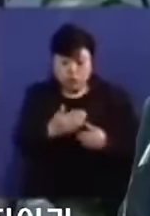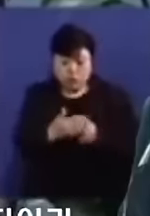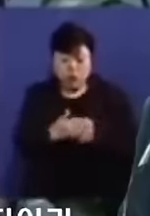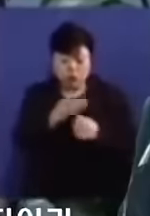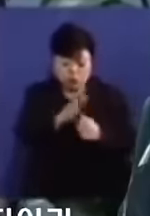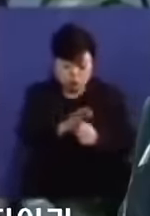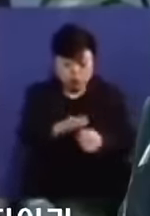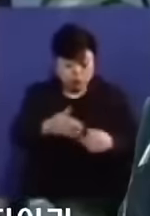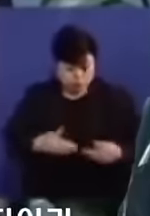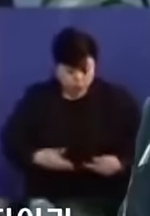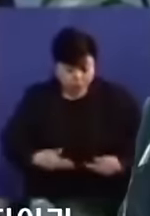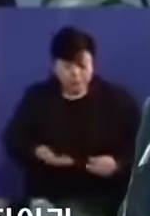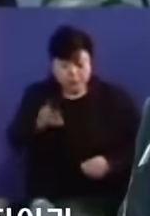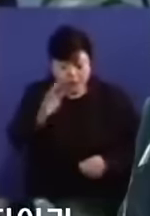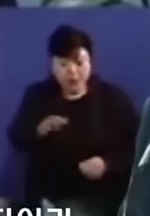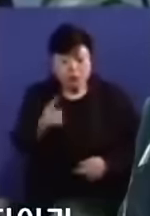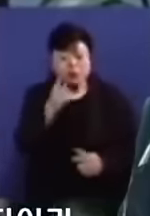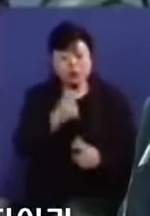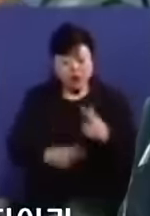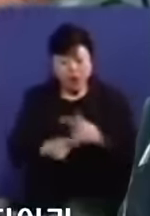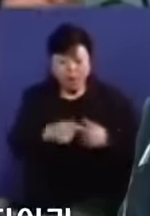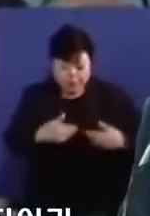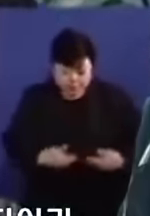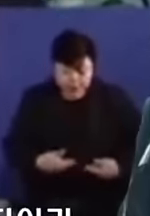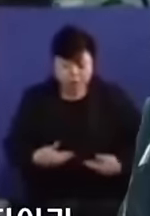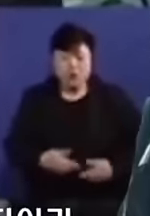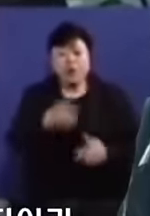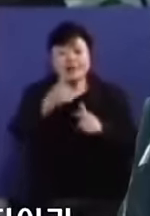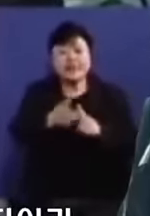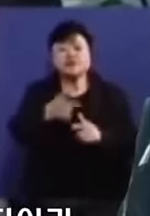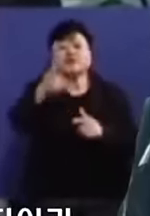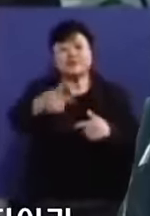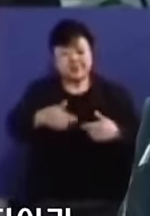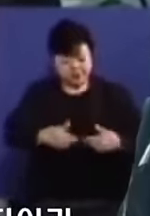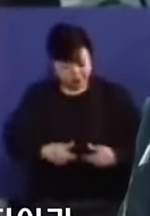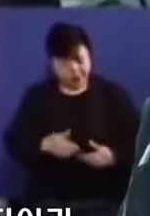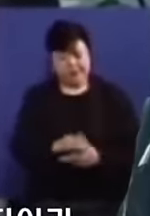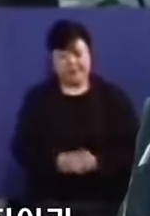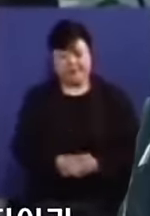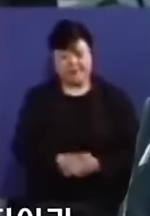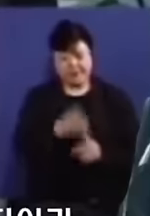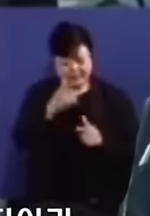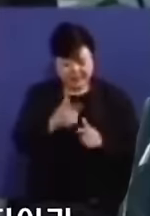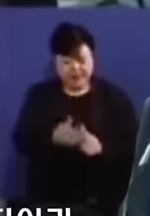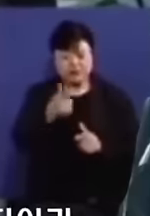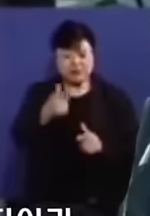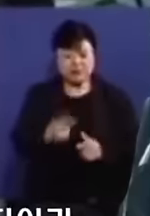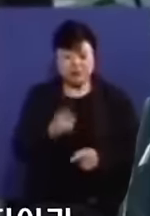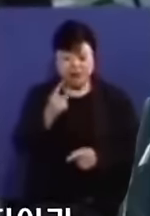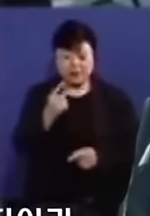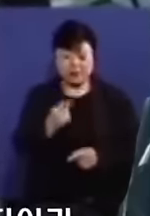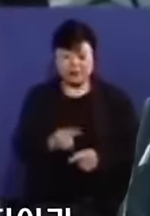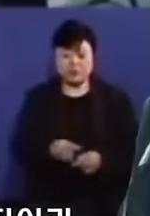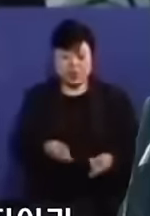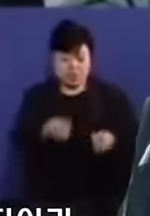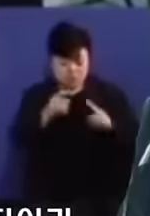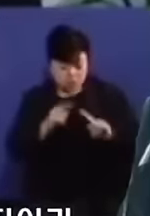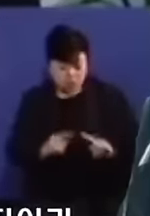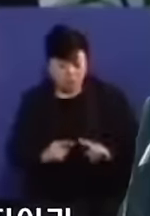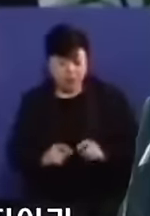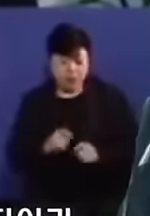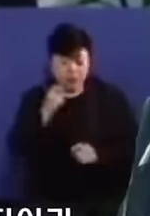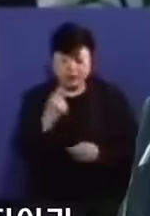절실히 필요하지만 무엇보다 필요한 것이 예수님인 것입니다. 예수님은 한번 우리에게 들어오시면